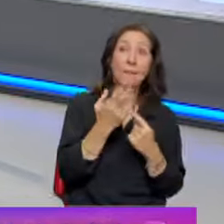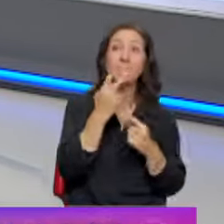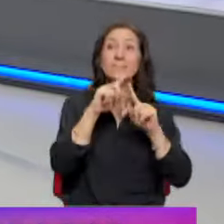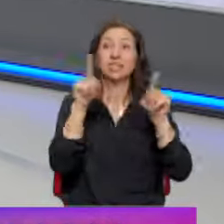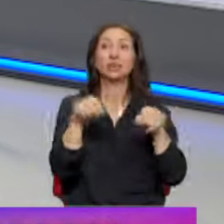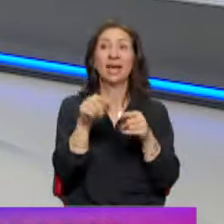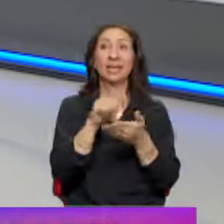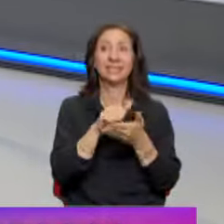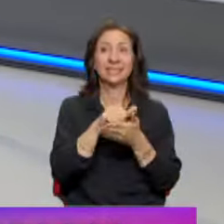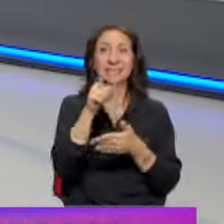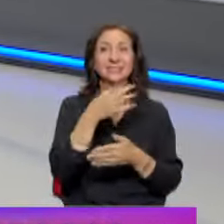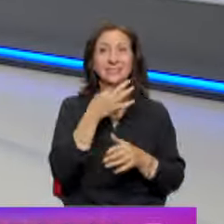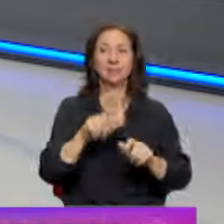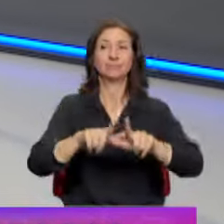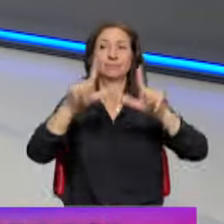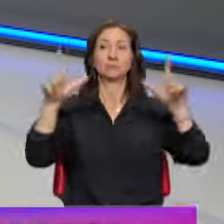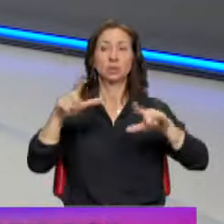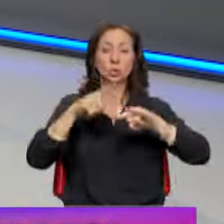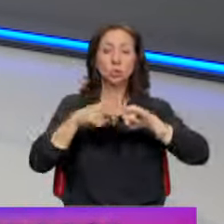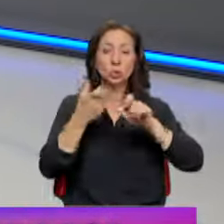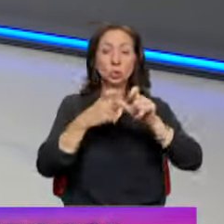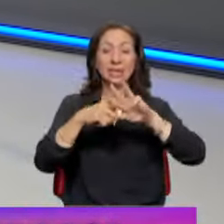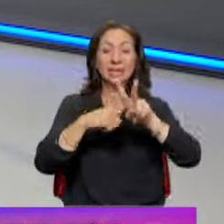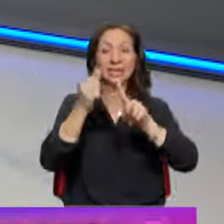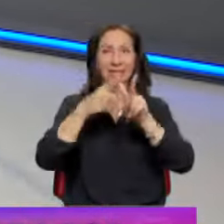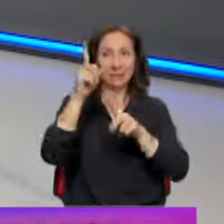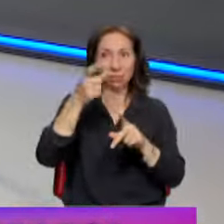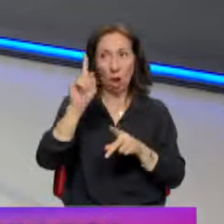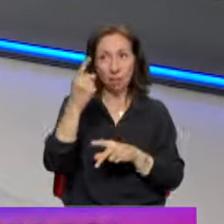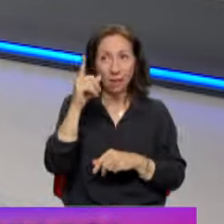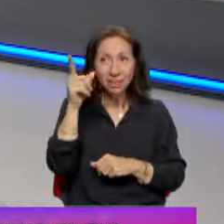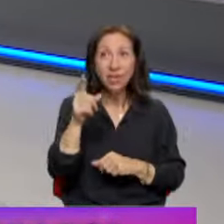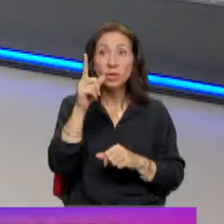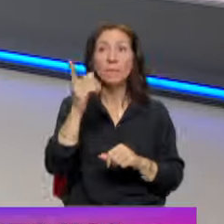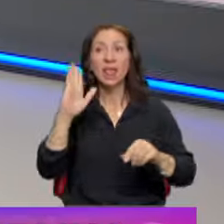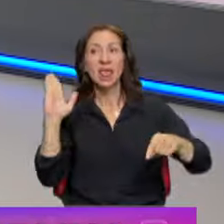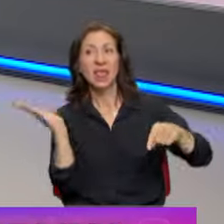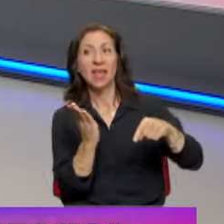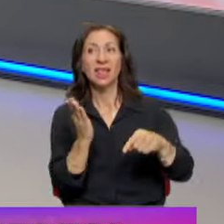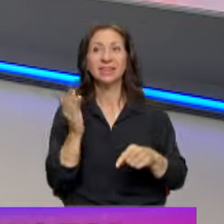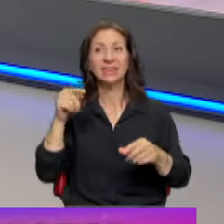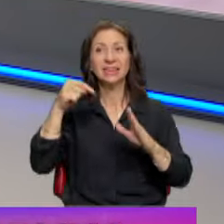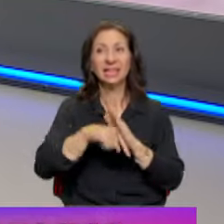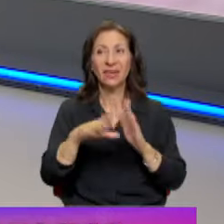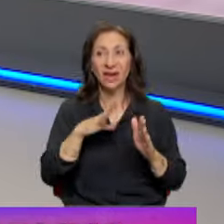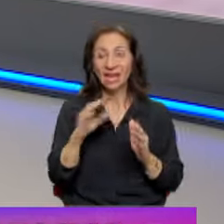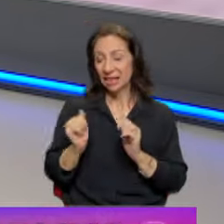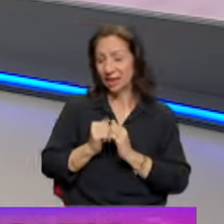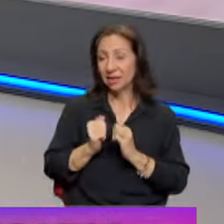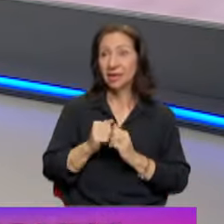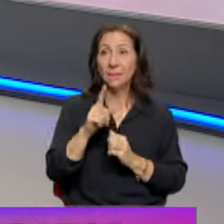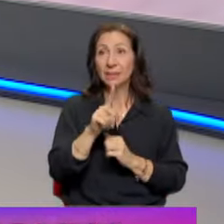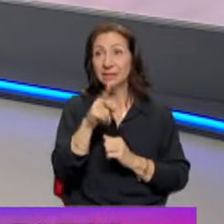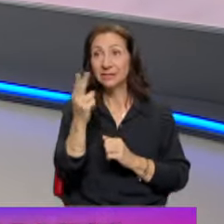pencere gazetesini e rica edelim Hüseyin Ağaoğlu göndersin orada bir ihanet detayı var Eee yanında da